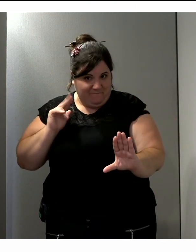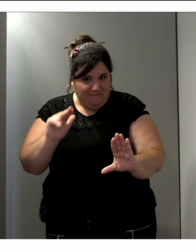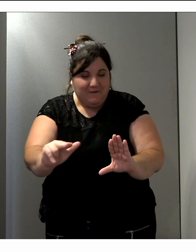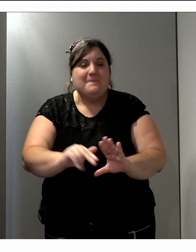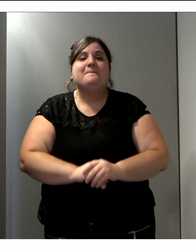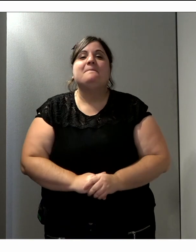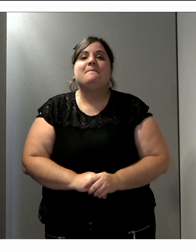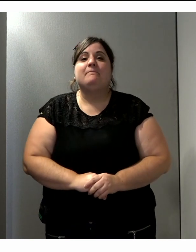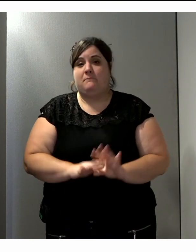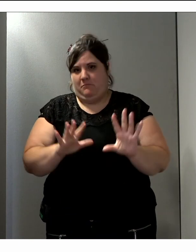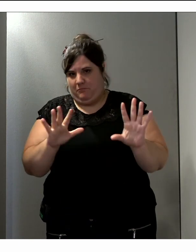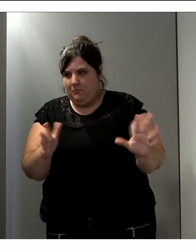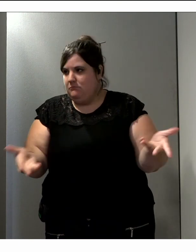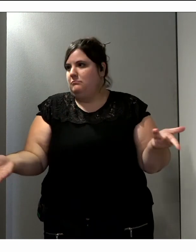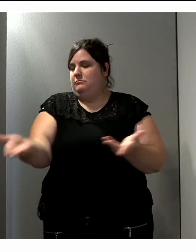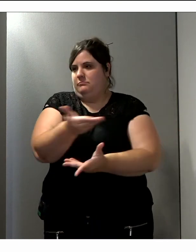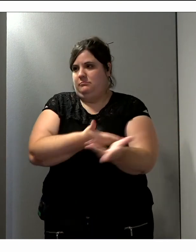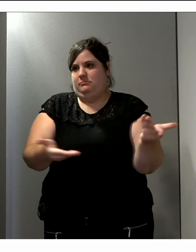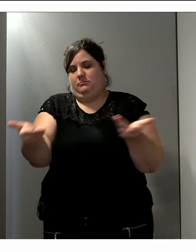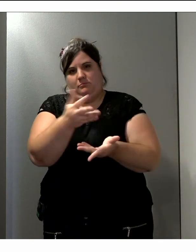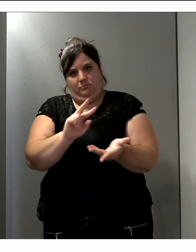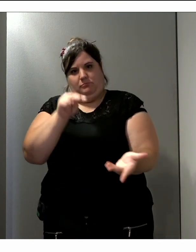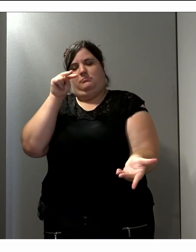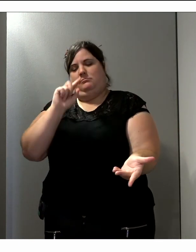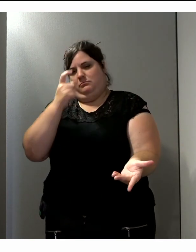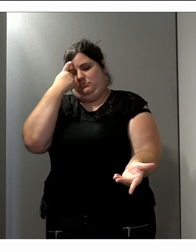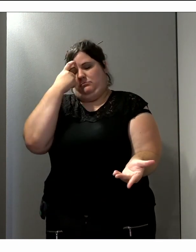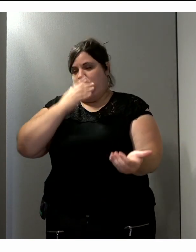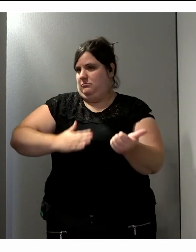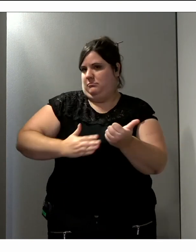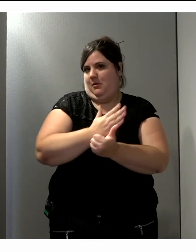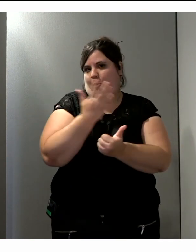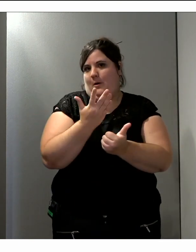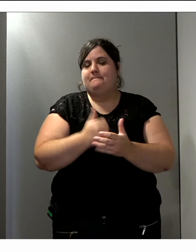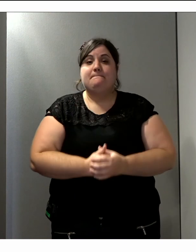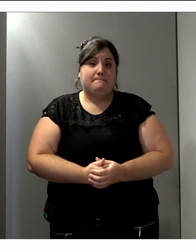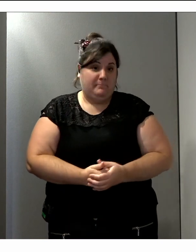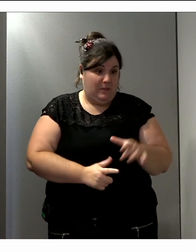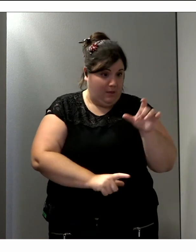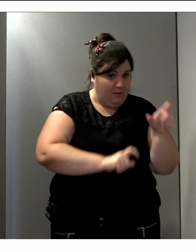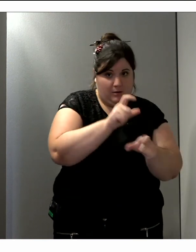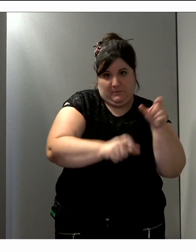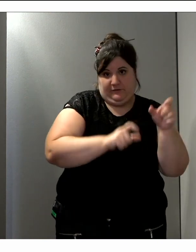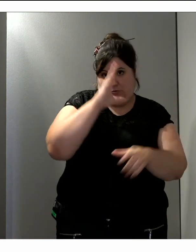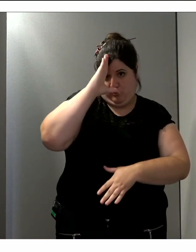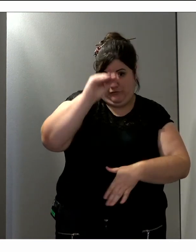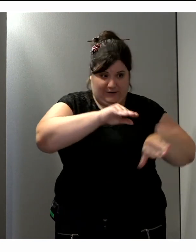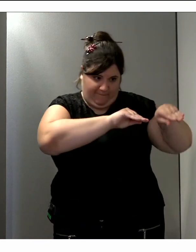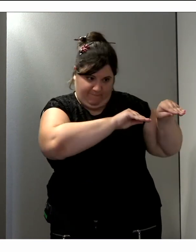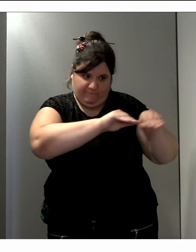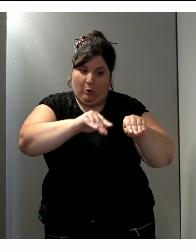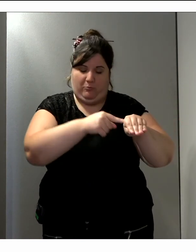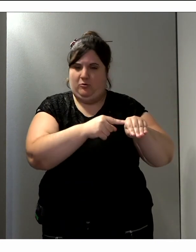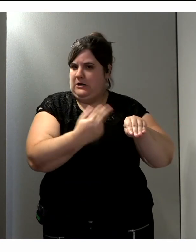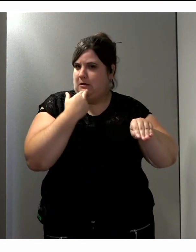retiendrai de tout cet échange l'importance de former les acteurs, et l'importance de ne pas